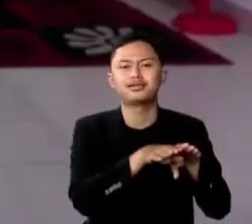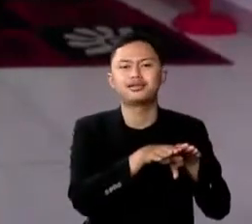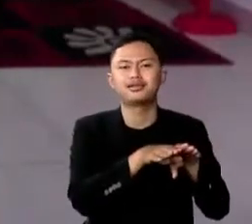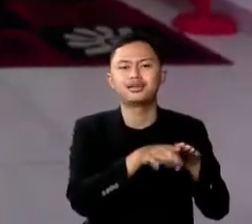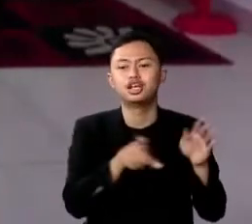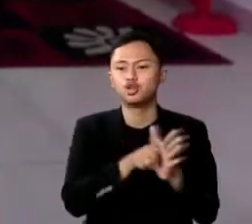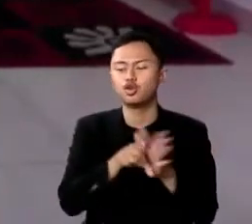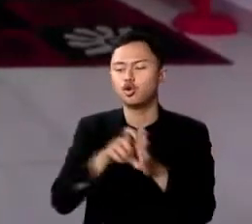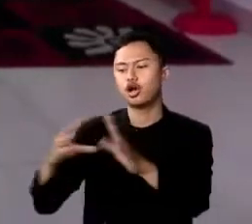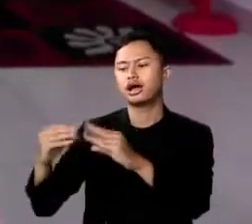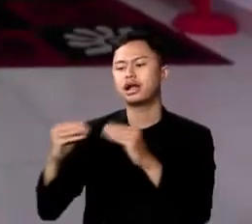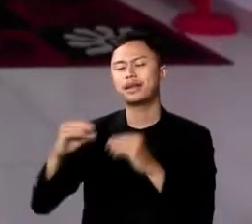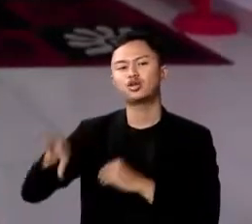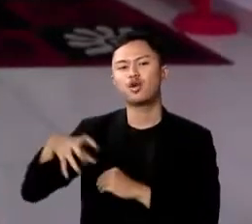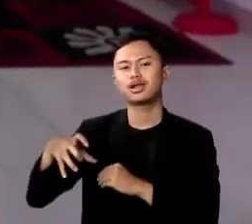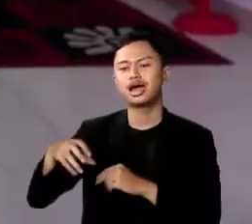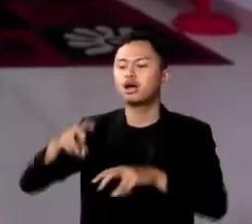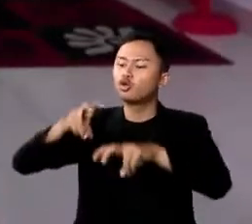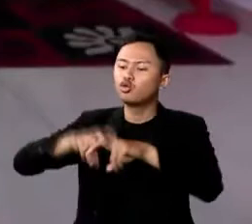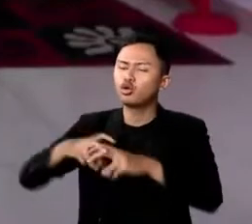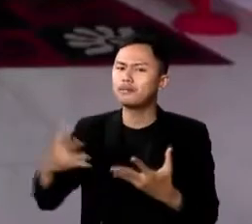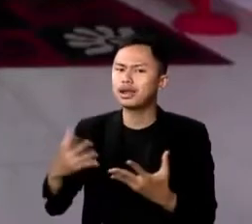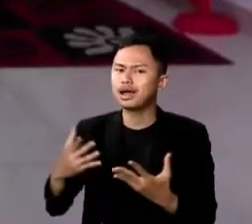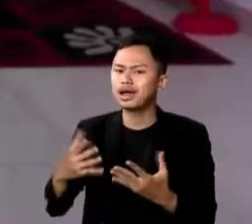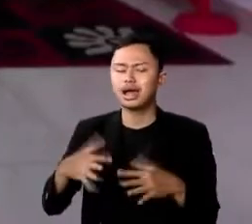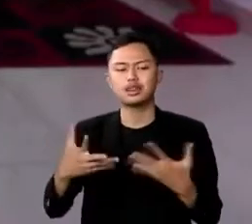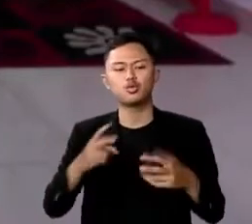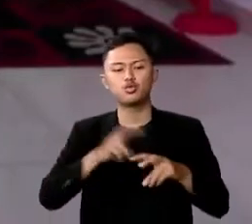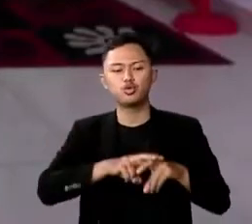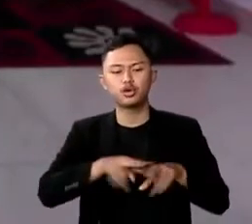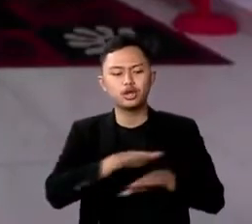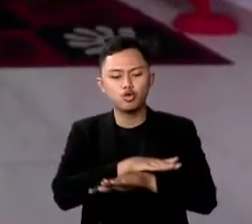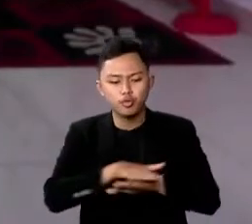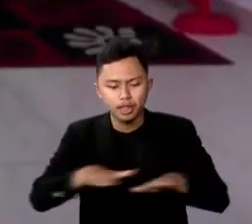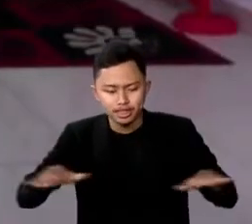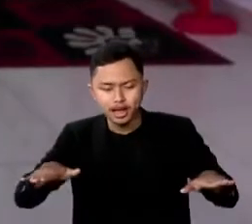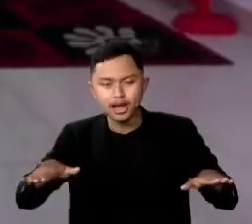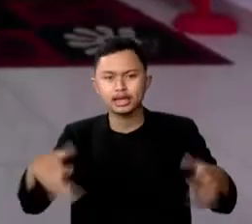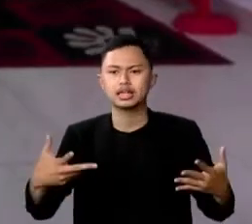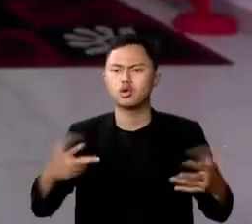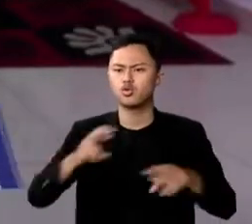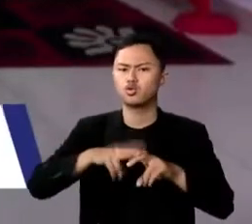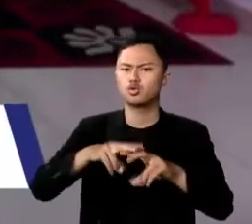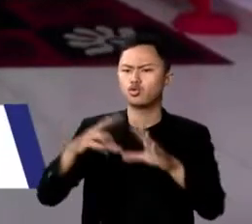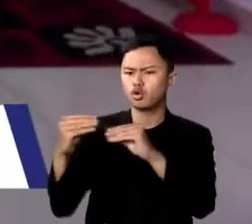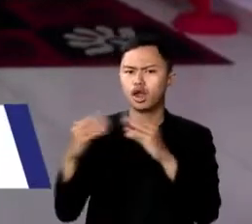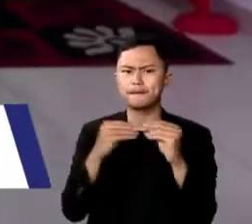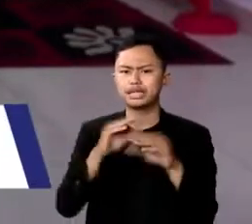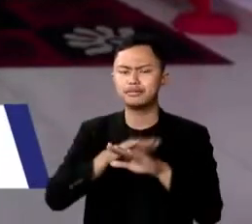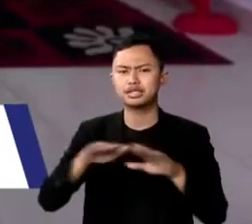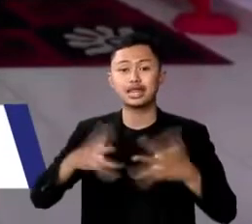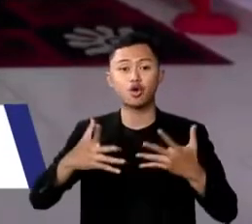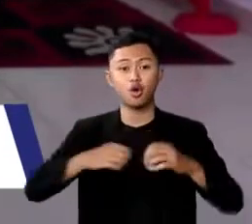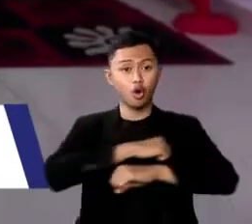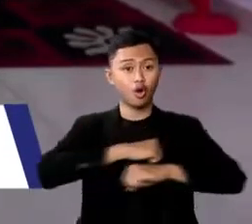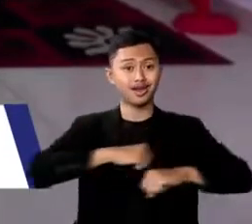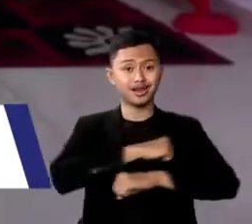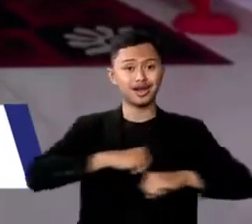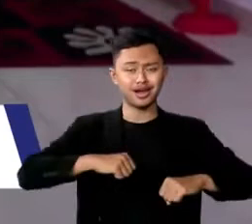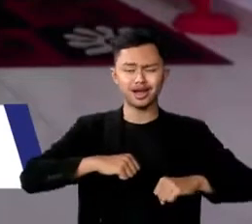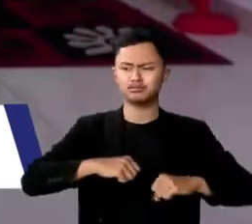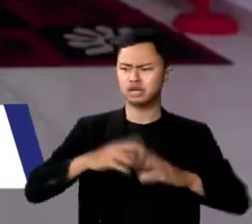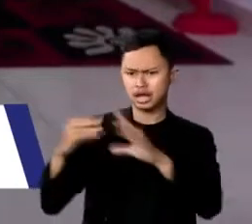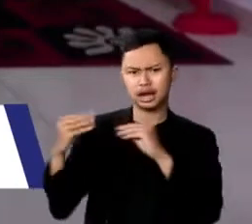disofa entah duduk sambil lesehan atau dimanapun juga atau sambil rapat tapi sembilu olahraga